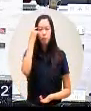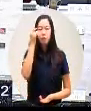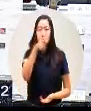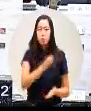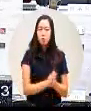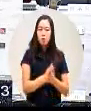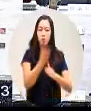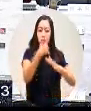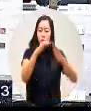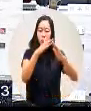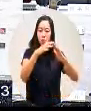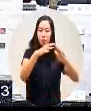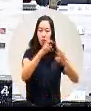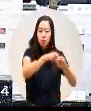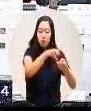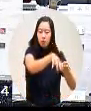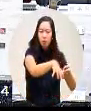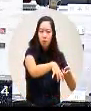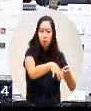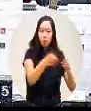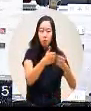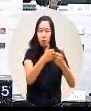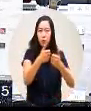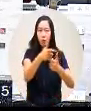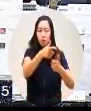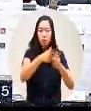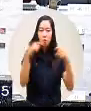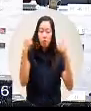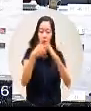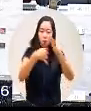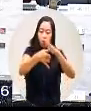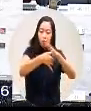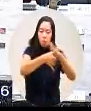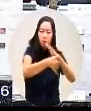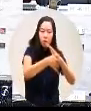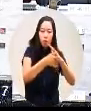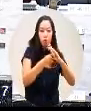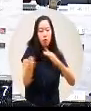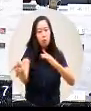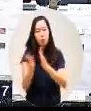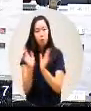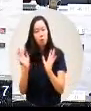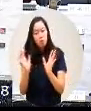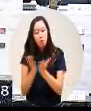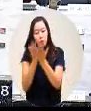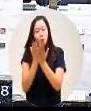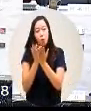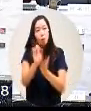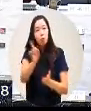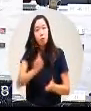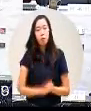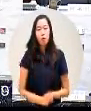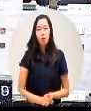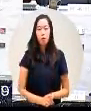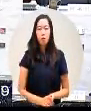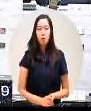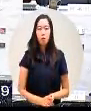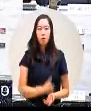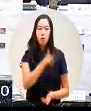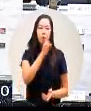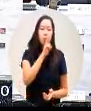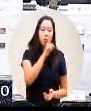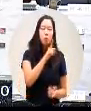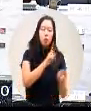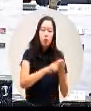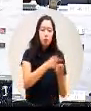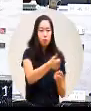这九千七百几人啊，都不管是伫遐在弄出东西，啊，这囡仔咩读书？ 我想 不要回避问题嘛，对不？对的，对的，对的，